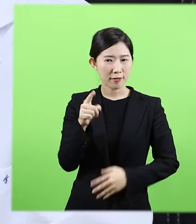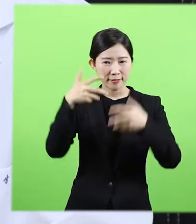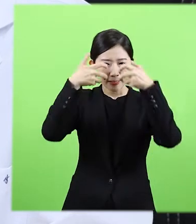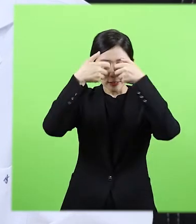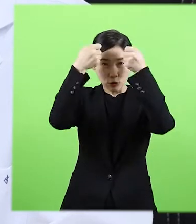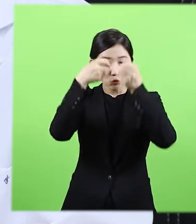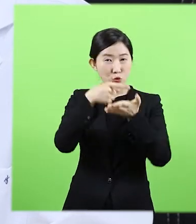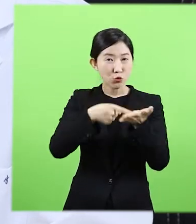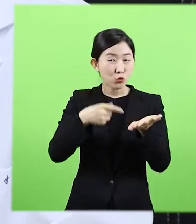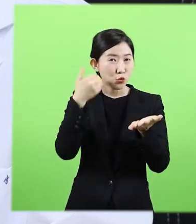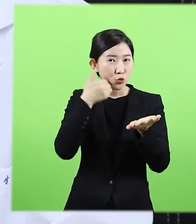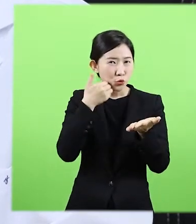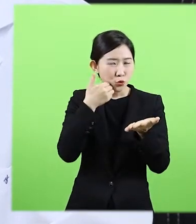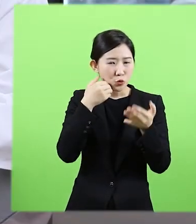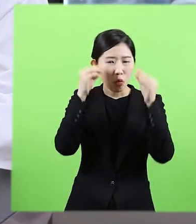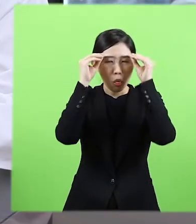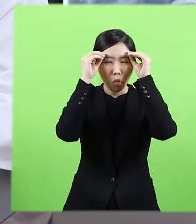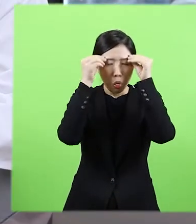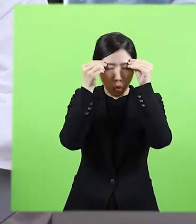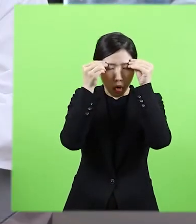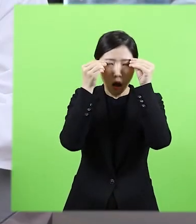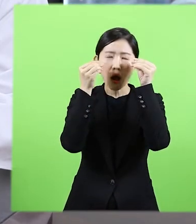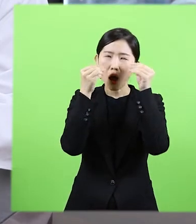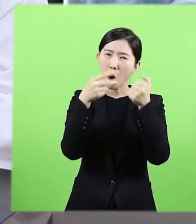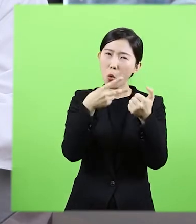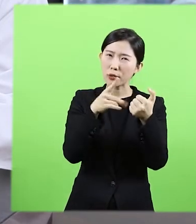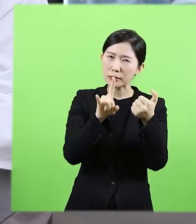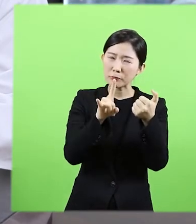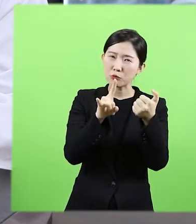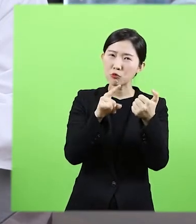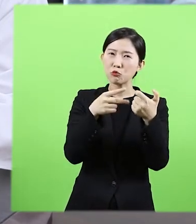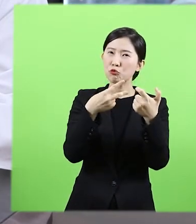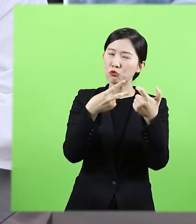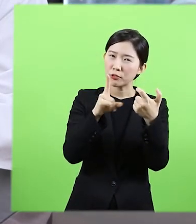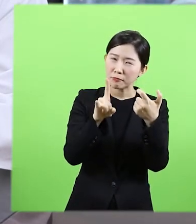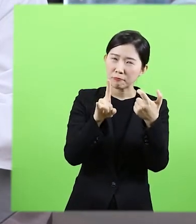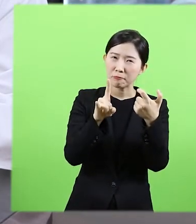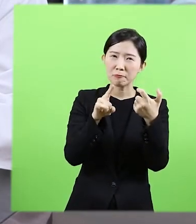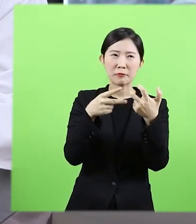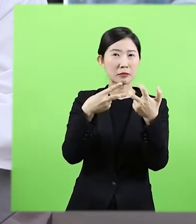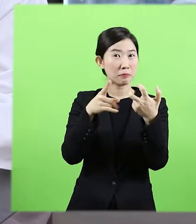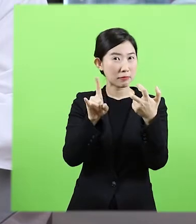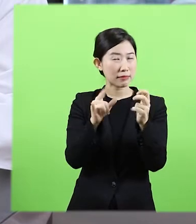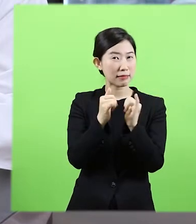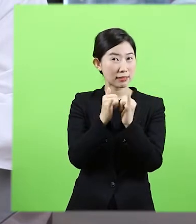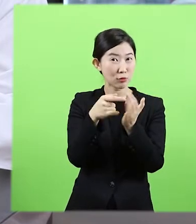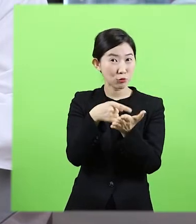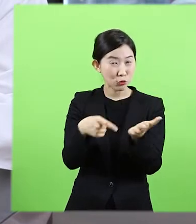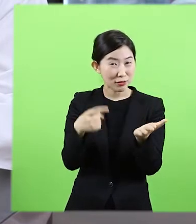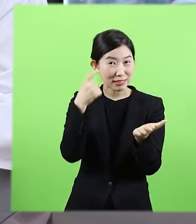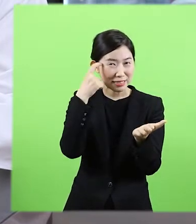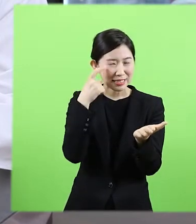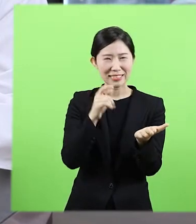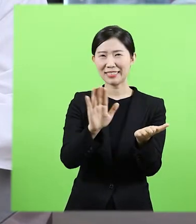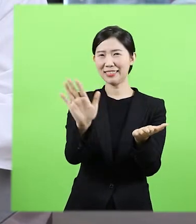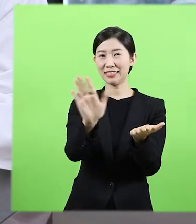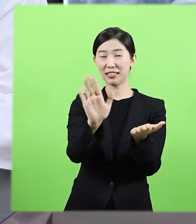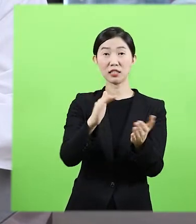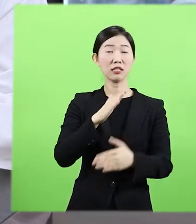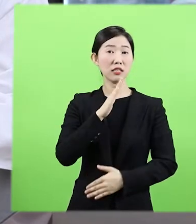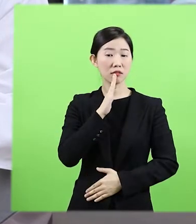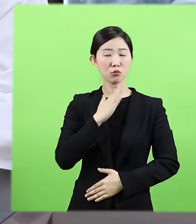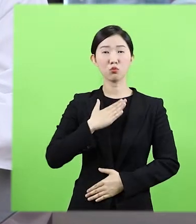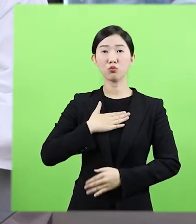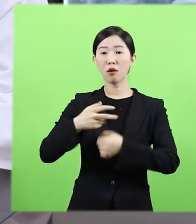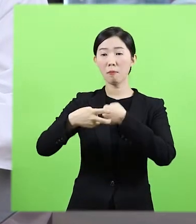생각하기에 상안검거상술이다 하면 눈꺼풀이 처진 50대나 60대, 70대 이런 분들이 수술하는 걸로 생각하기